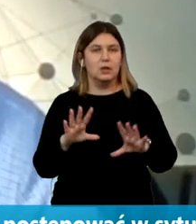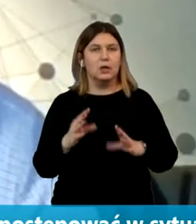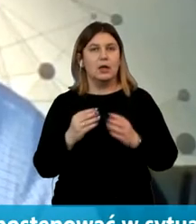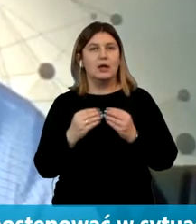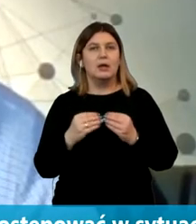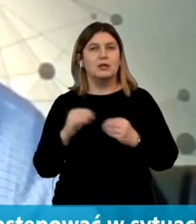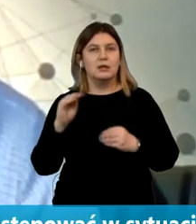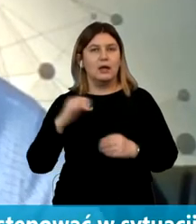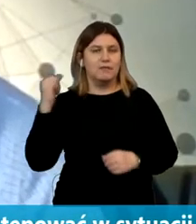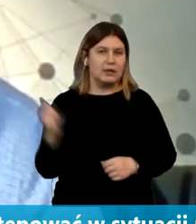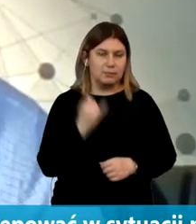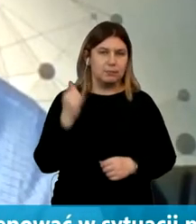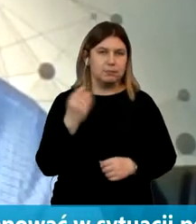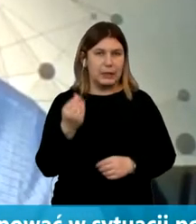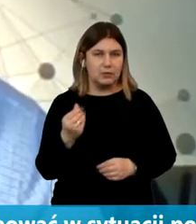pulę zawsze będziemy